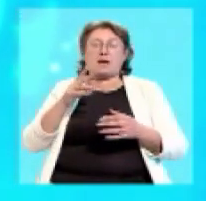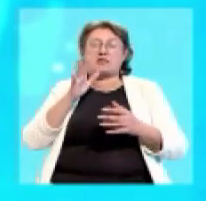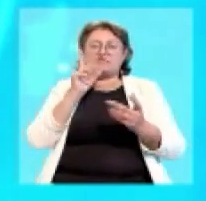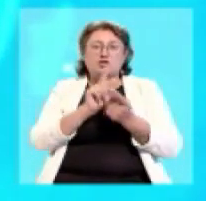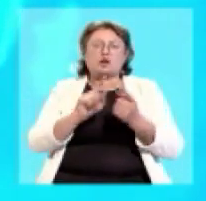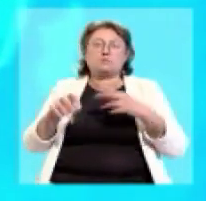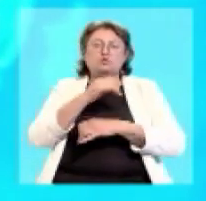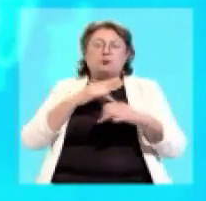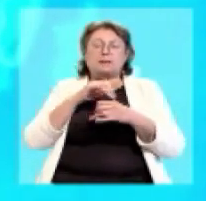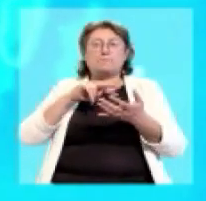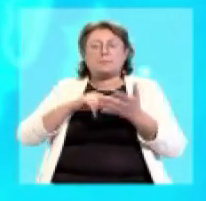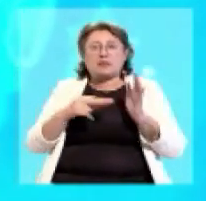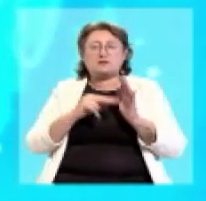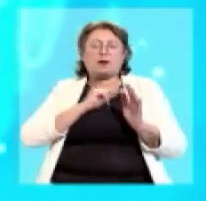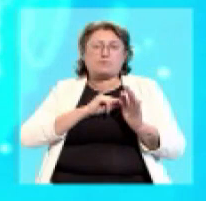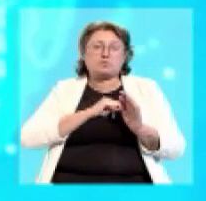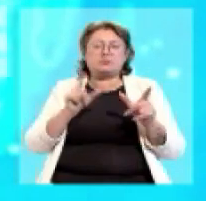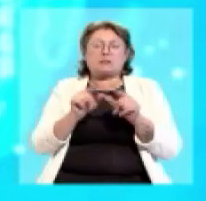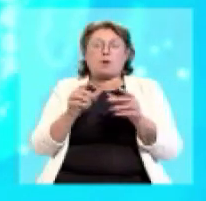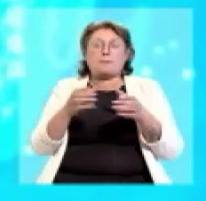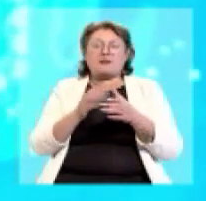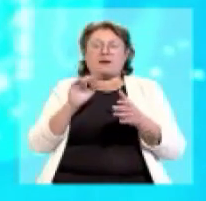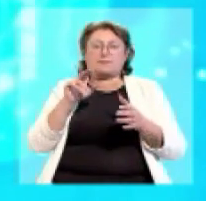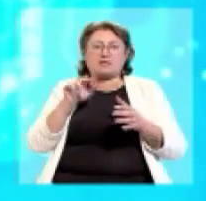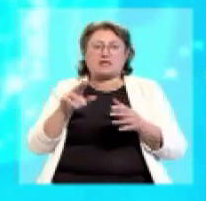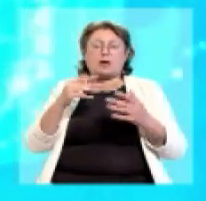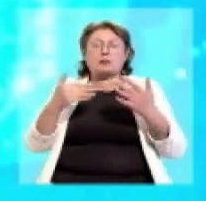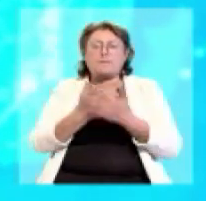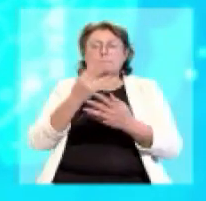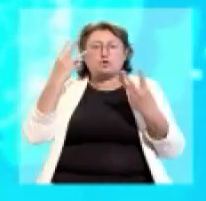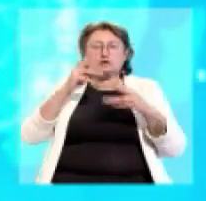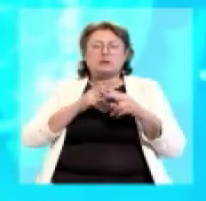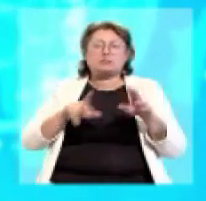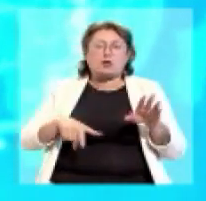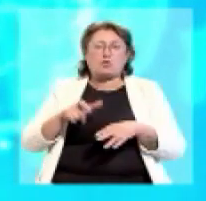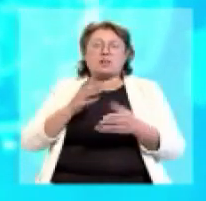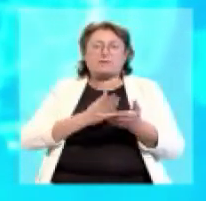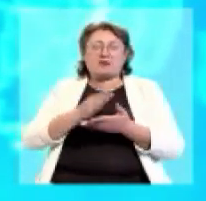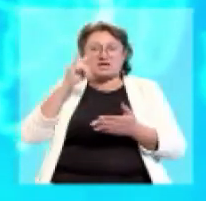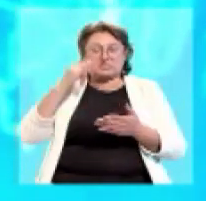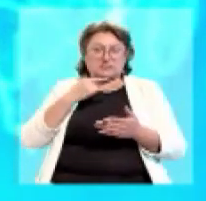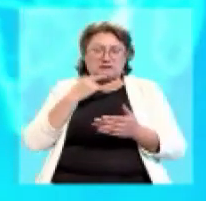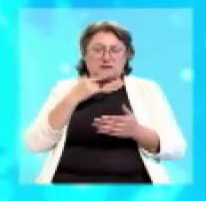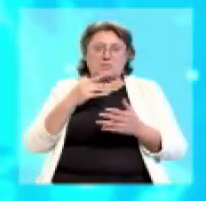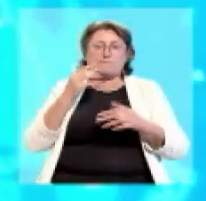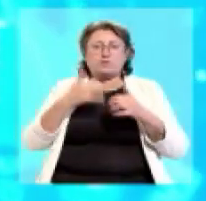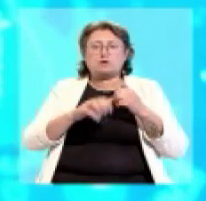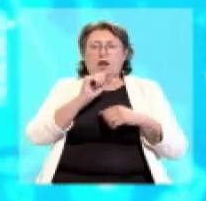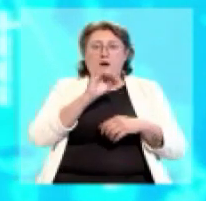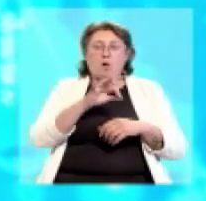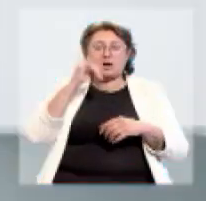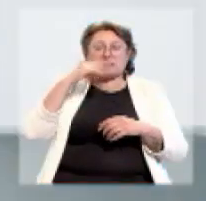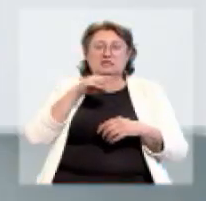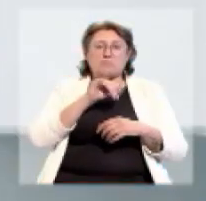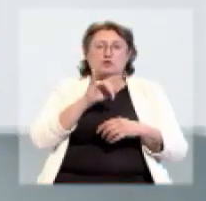встрече обсуждались перспективы сотрудничества с компанией «Вабтек» в рамках модернизации железнодорожной отрасли Казахстана. Между АО